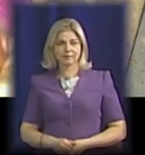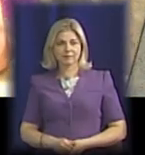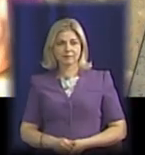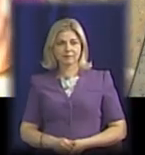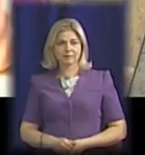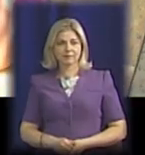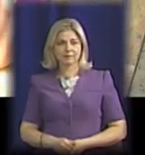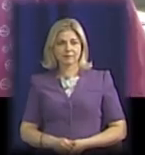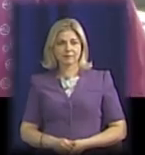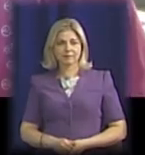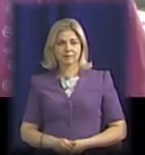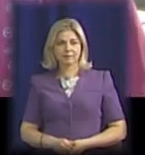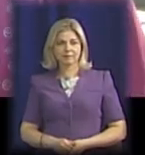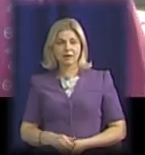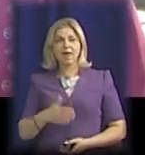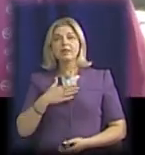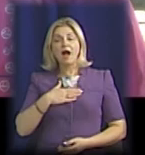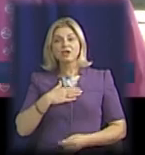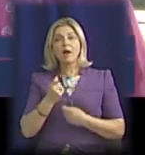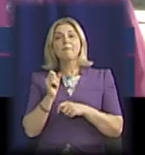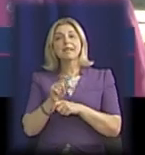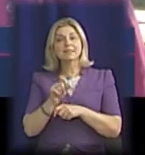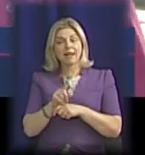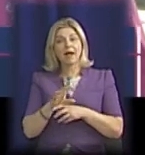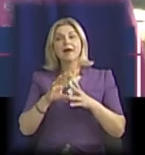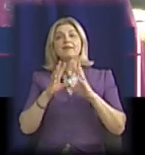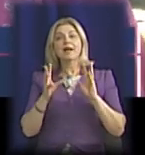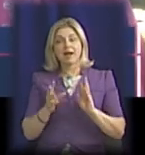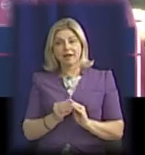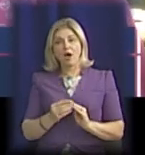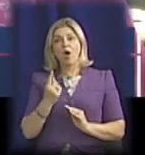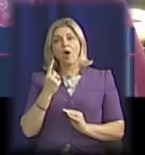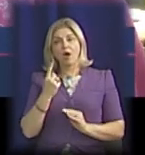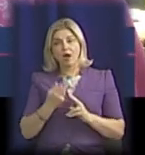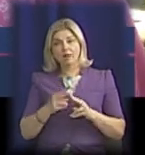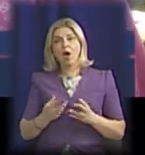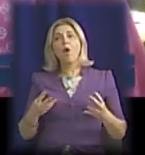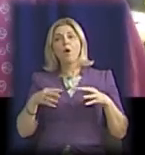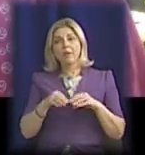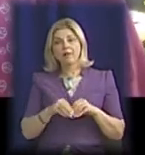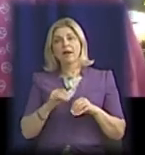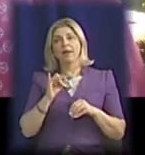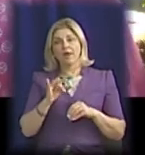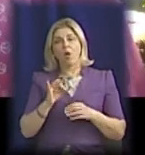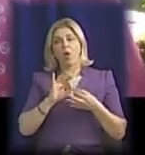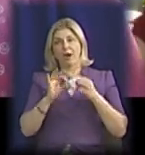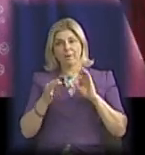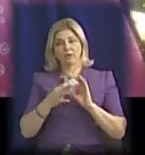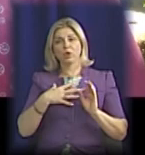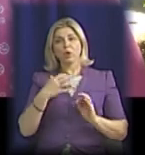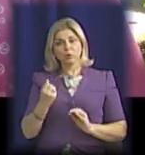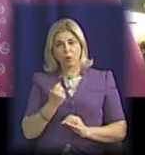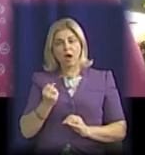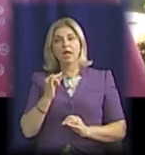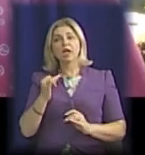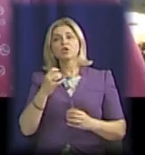сюди. Наша місія, вона взагалі в цілому одна – це олімпійський рух, це здоровий спосіб життя